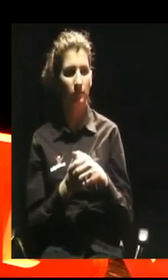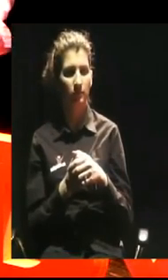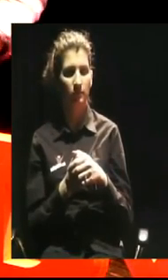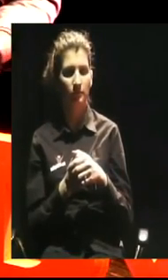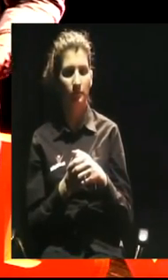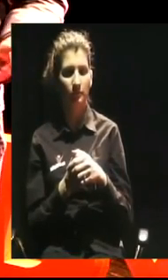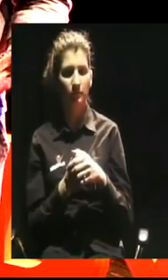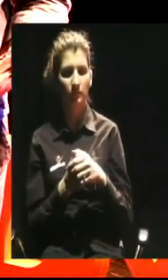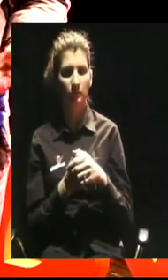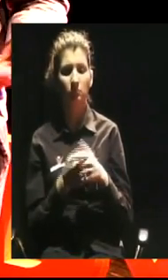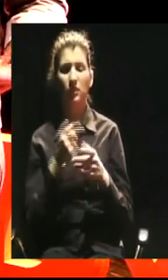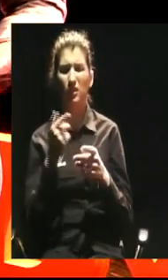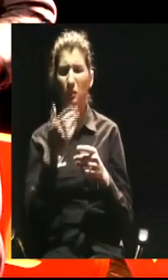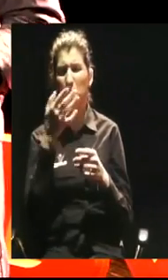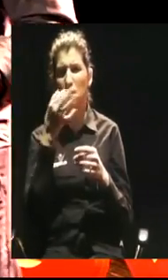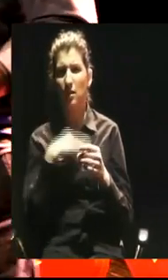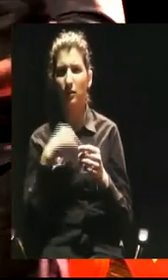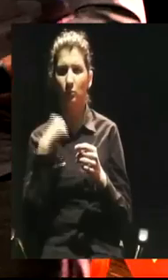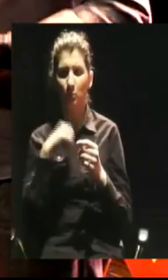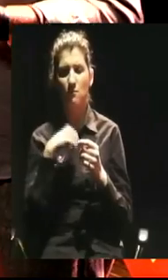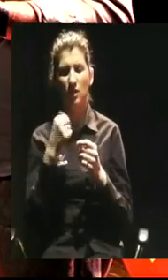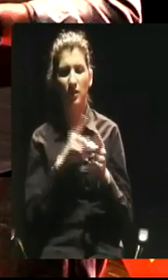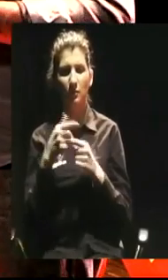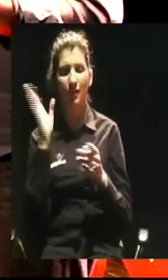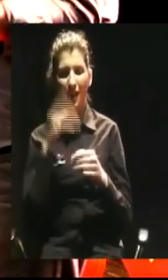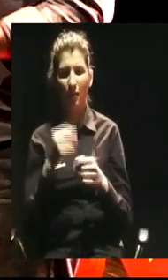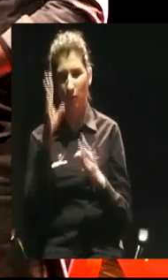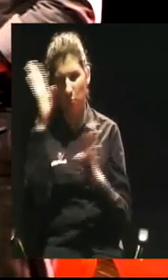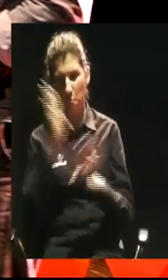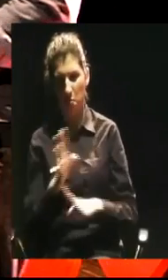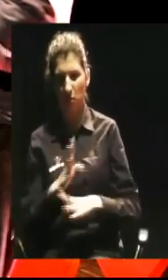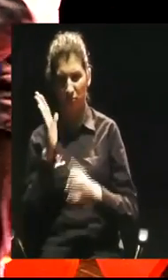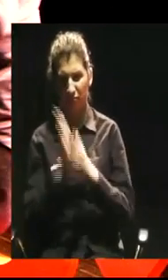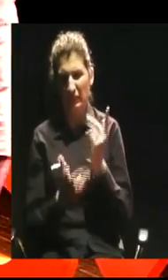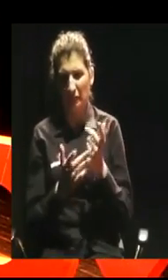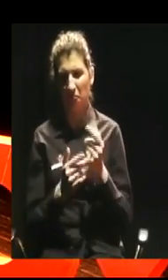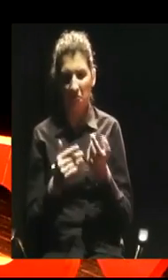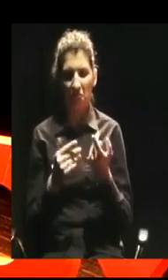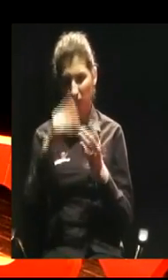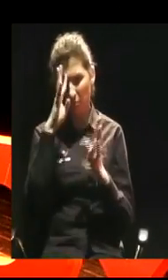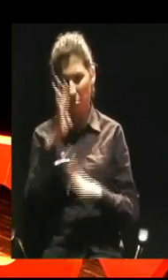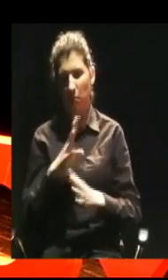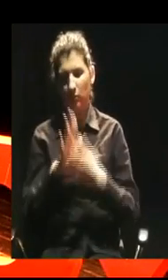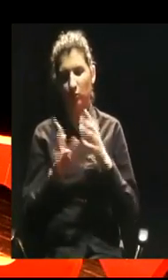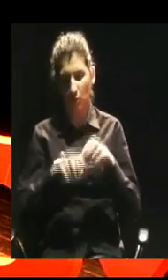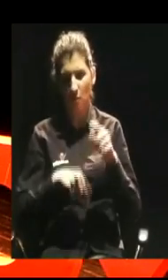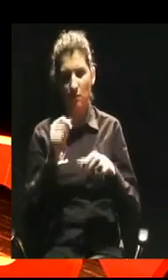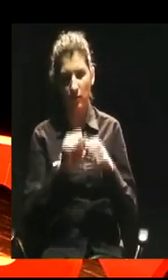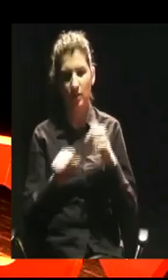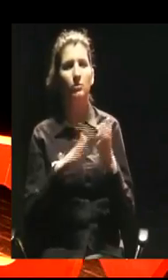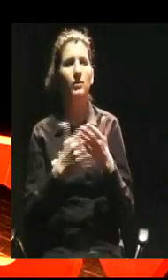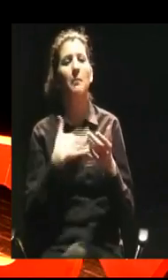I to pytanie nam często umyka, prawda? Jak gdyby w ogóle się nad tym specjalnie nie zastanawiamy, to oczywiste.